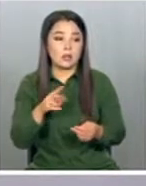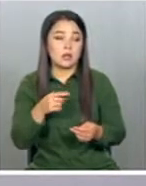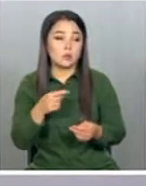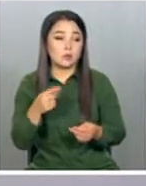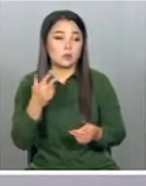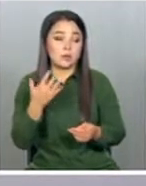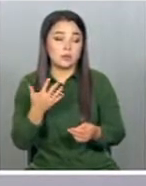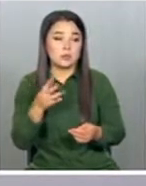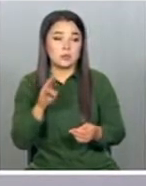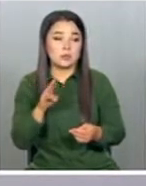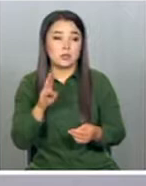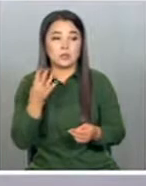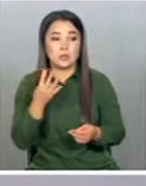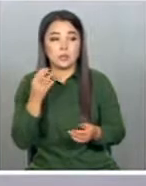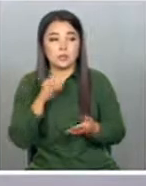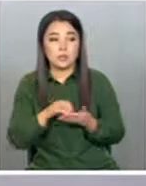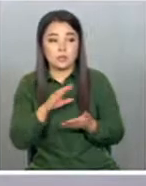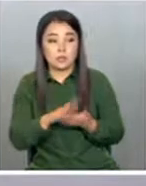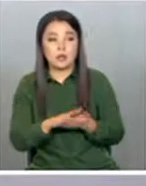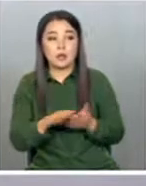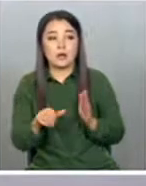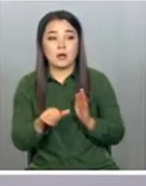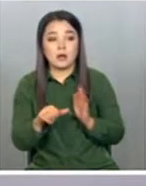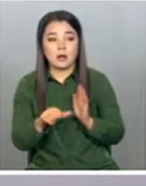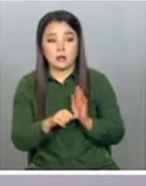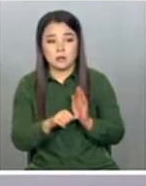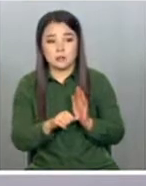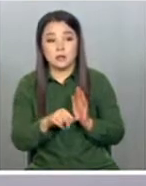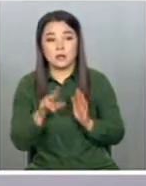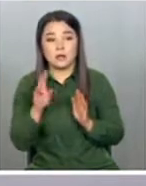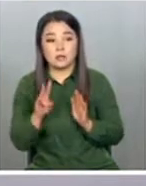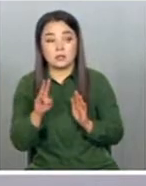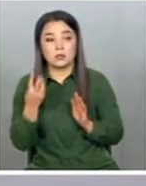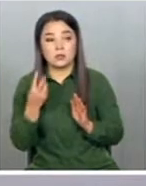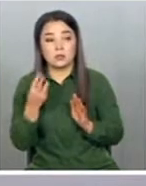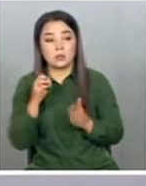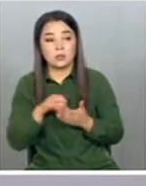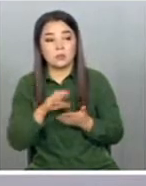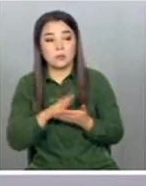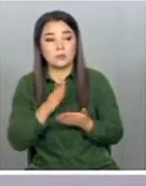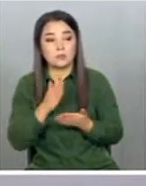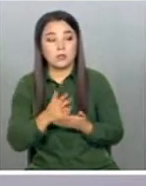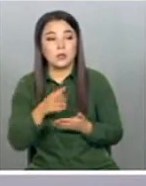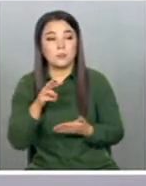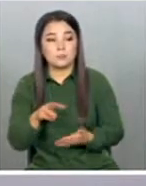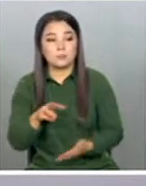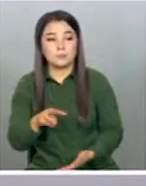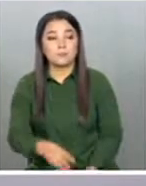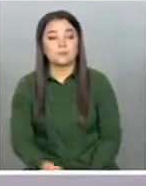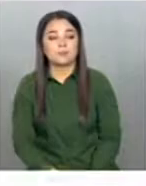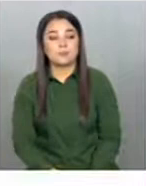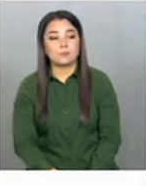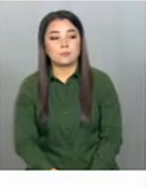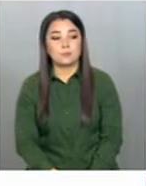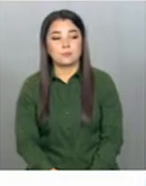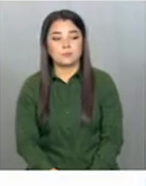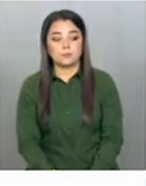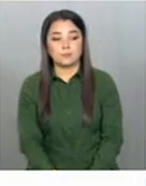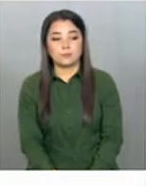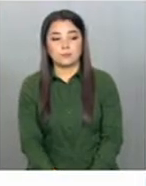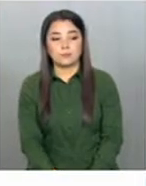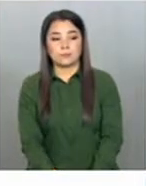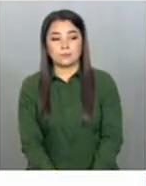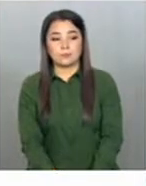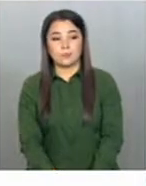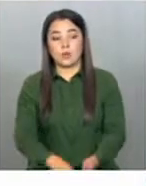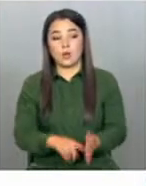азайту 5n-нің 4-ші дәрежесі көбейту 6n-нің кубы көбейту m тең. Бұл жерде